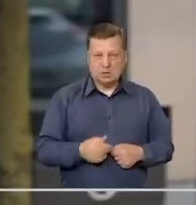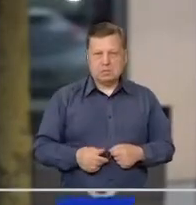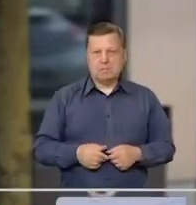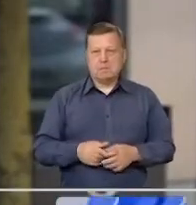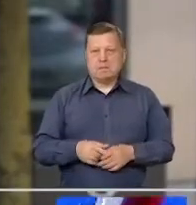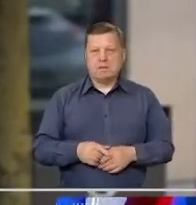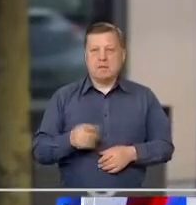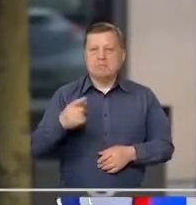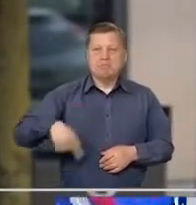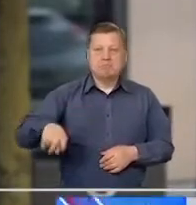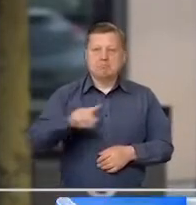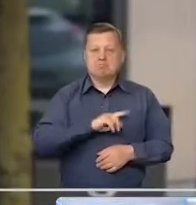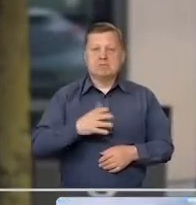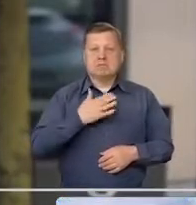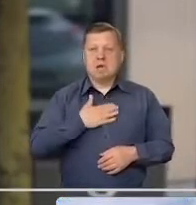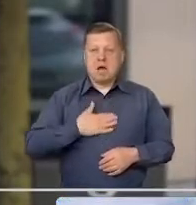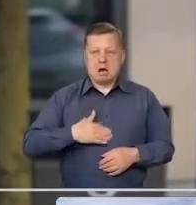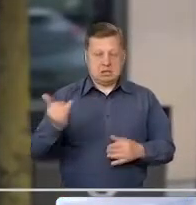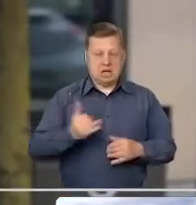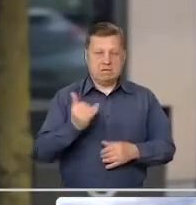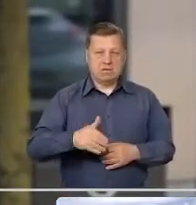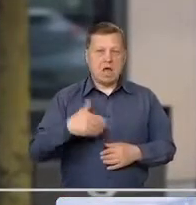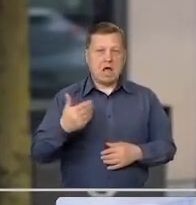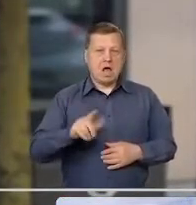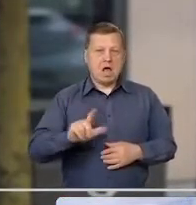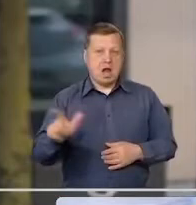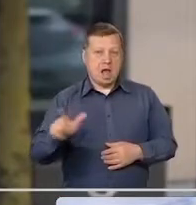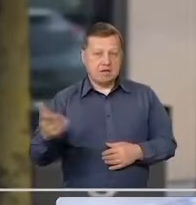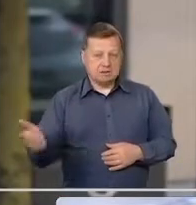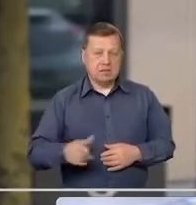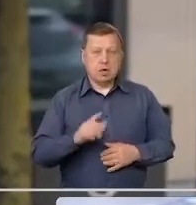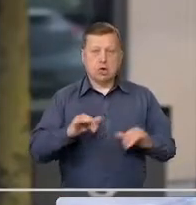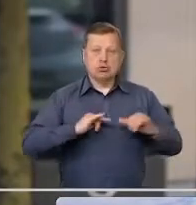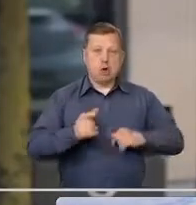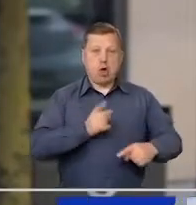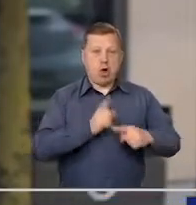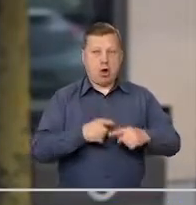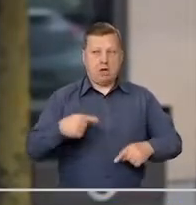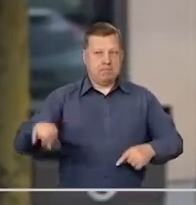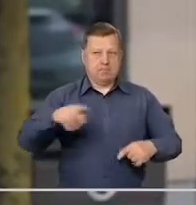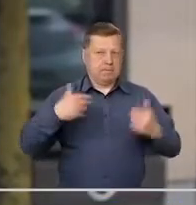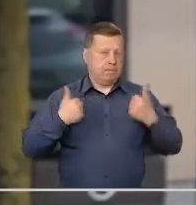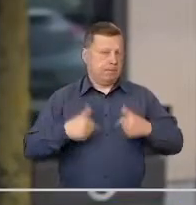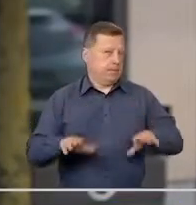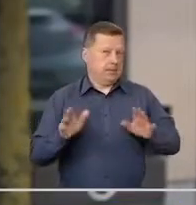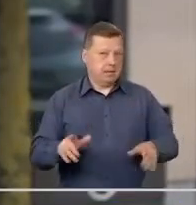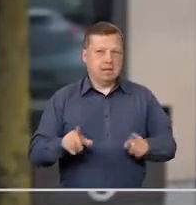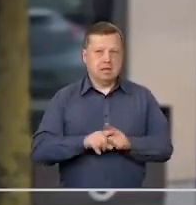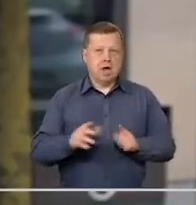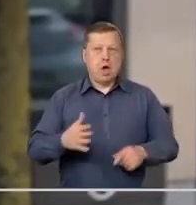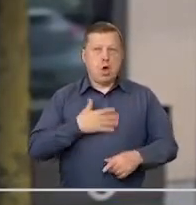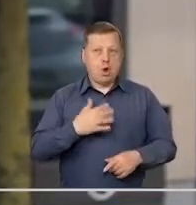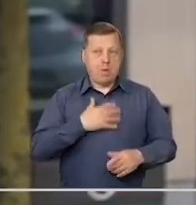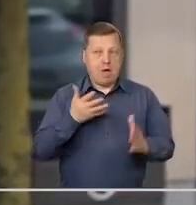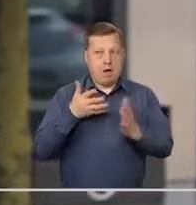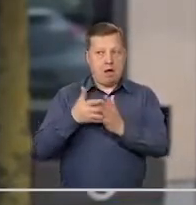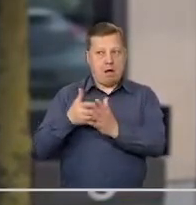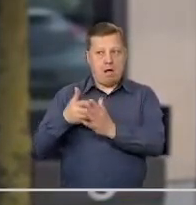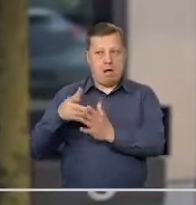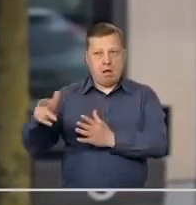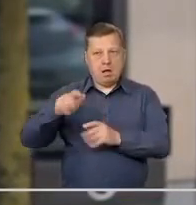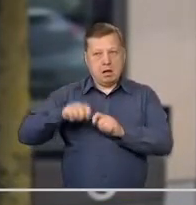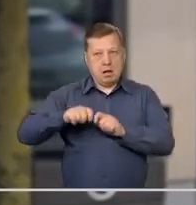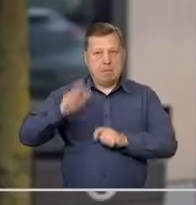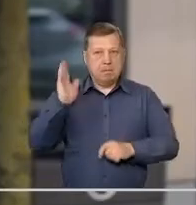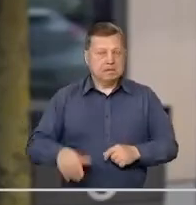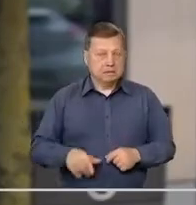sympatie zawsze były po lewej stronie. Nie chcieli rządów konserwatywnych. Po drugie, obawiali się lustracji, bo przecież